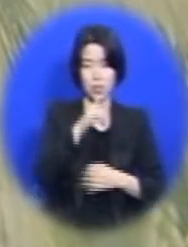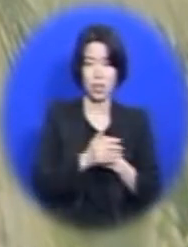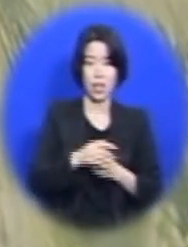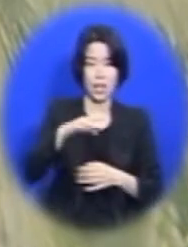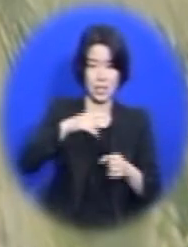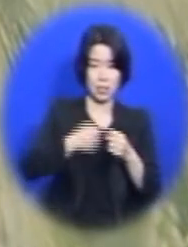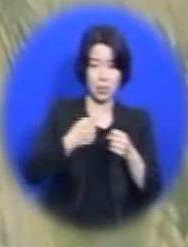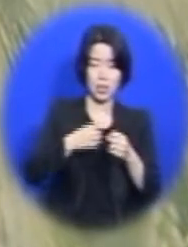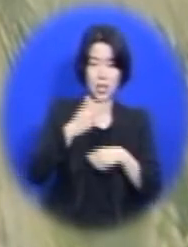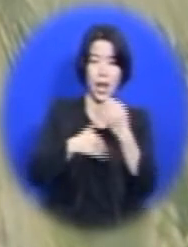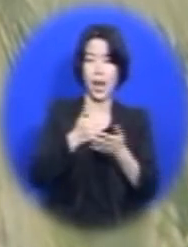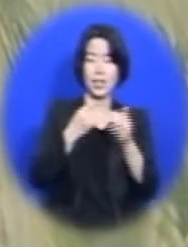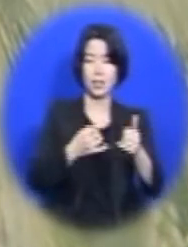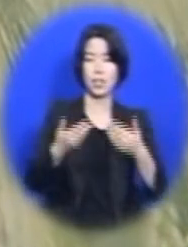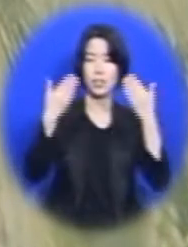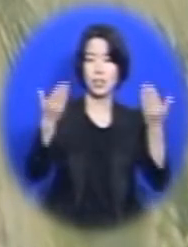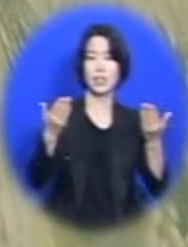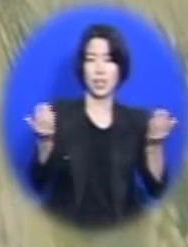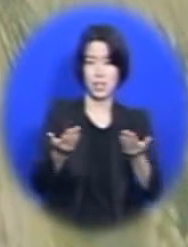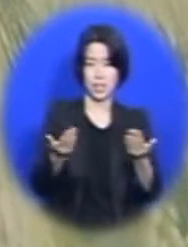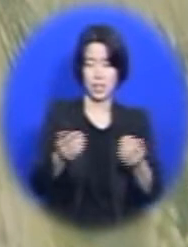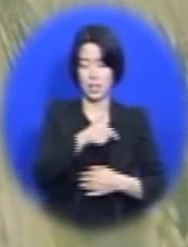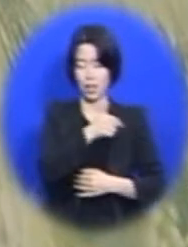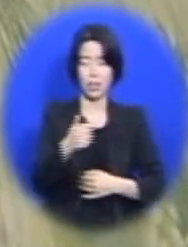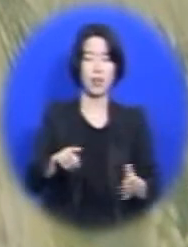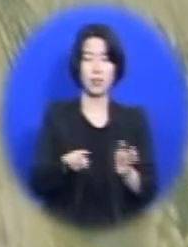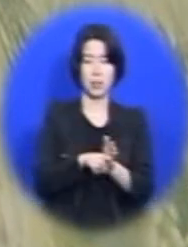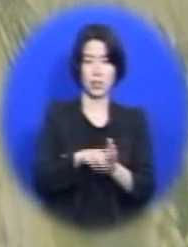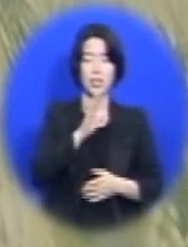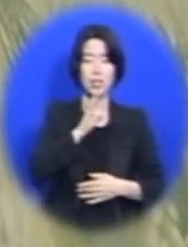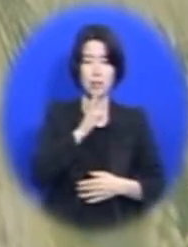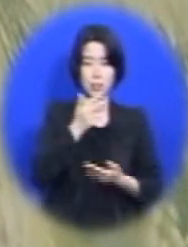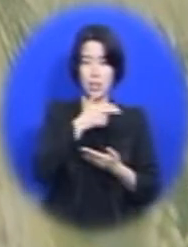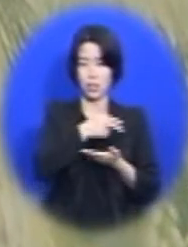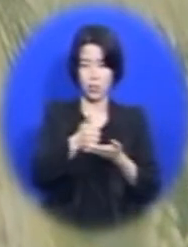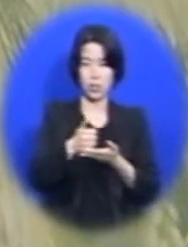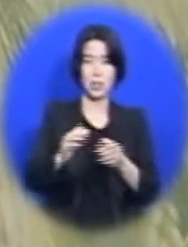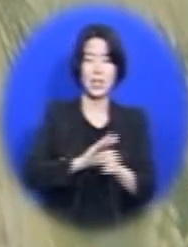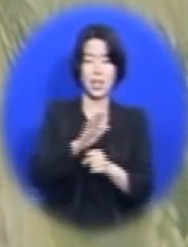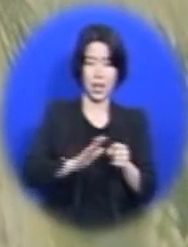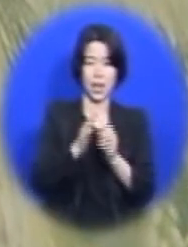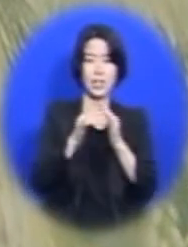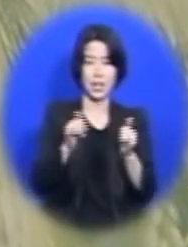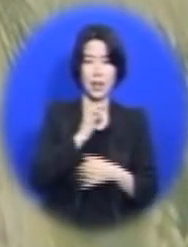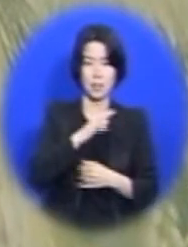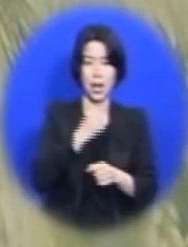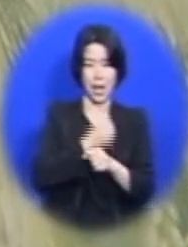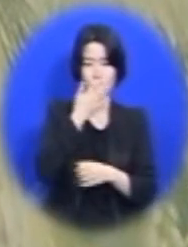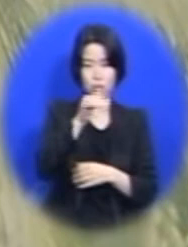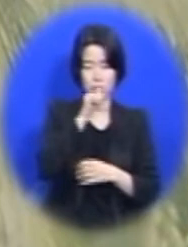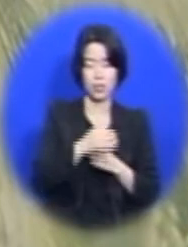첫 번째를 하나님께 드린다는 일은 대단한 믿음이고 정말 주님을 사랑하는 자만이 할 수 있는